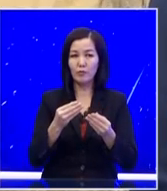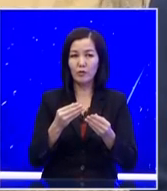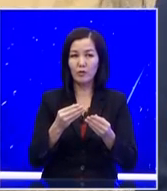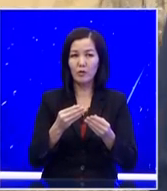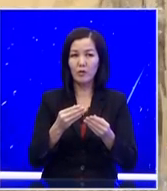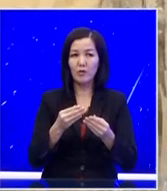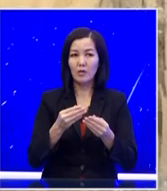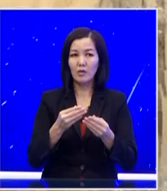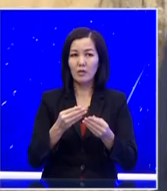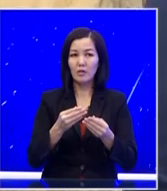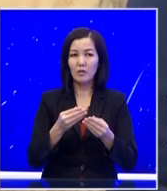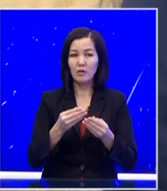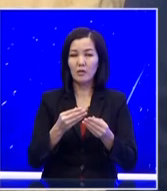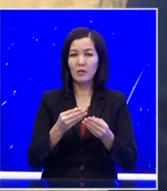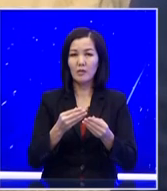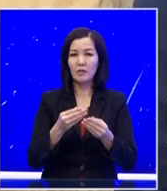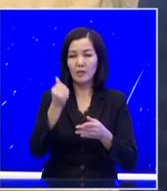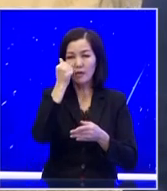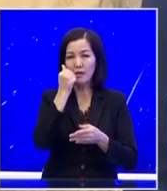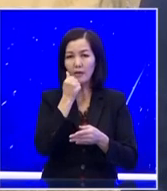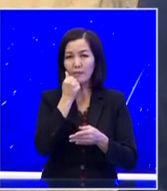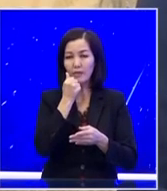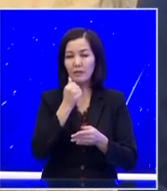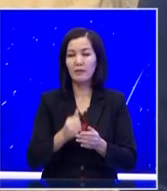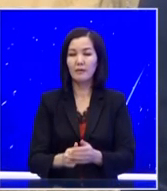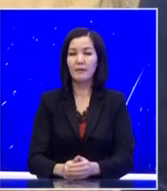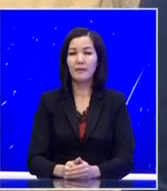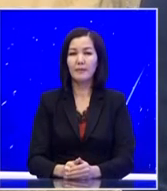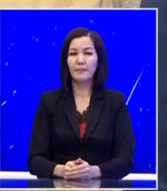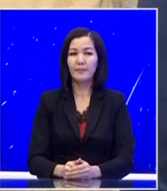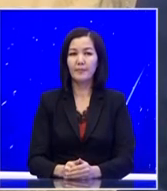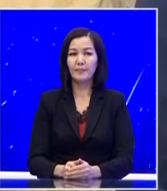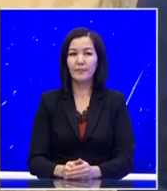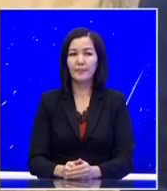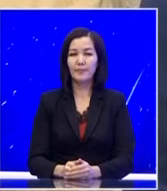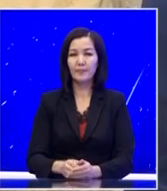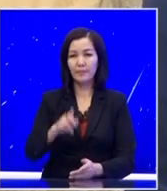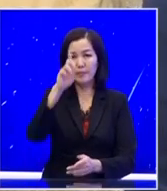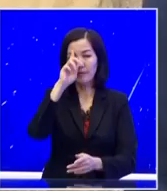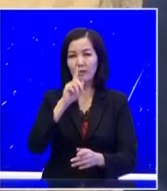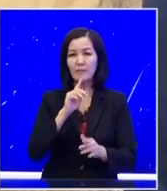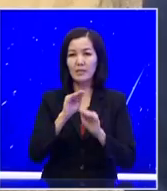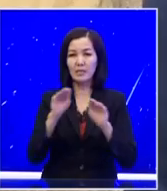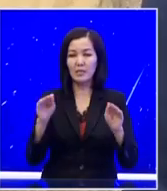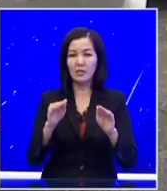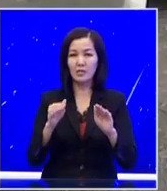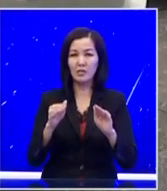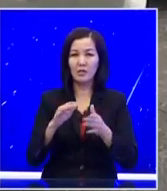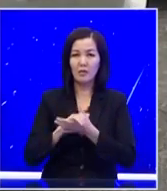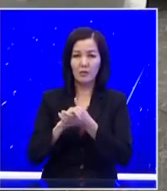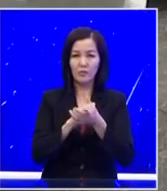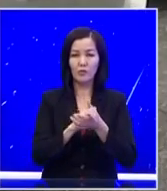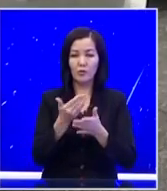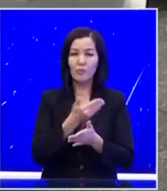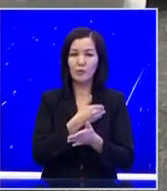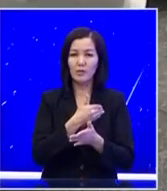беріп тұрса, одан аса тағы не керек бізге? мемлекетіміз тыныш болсын, арашында.